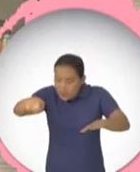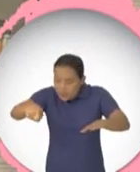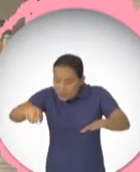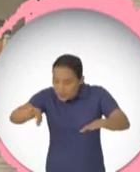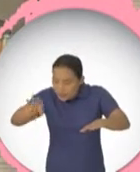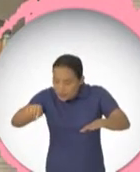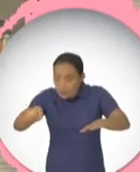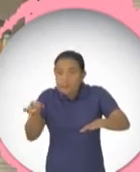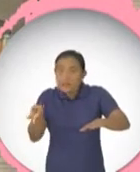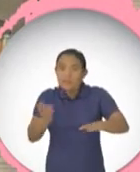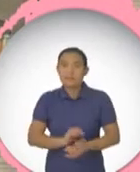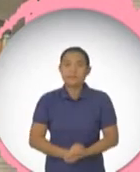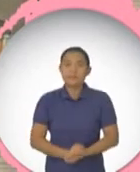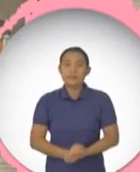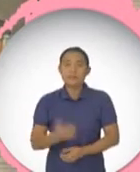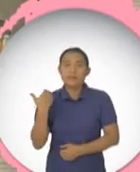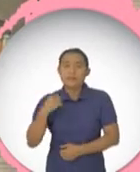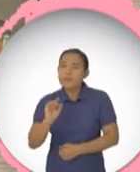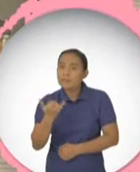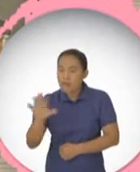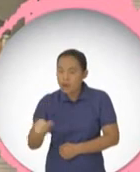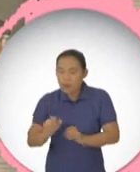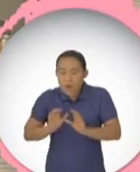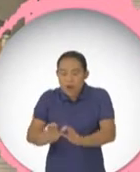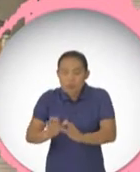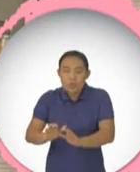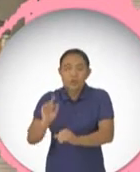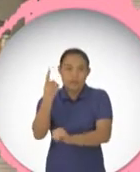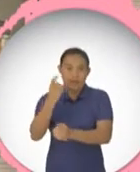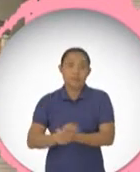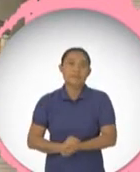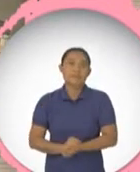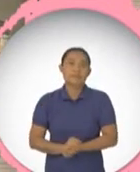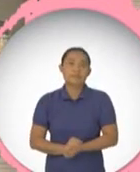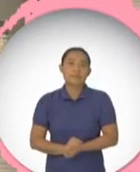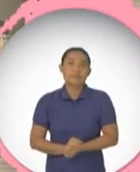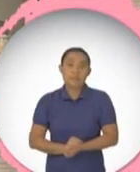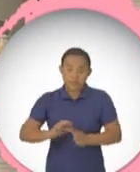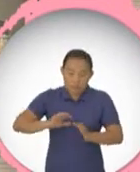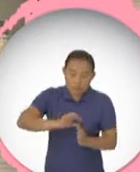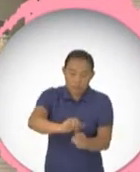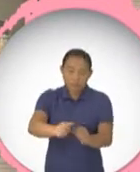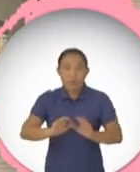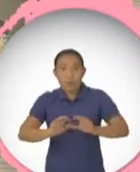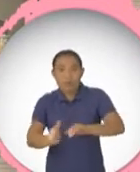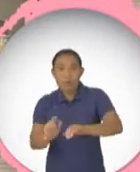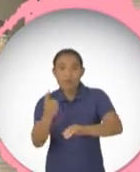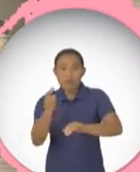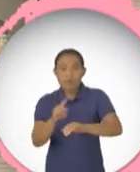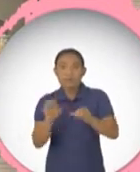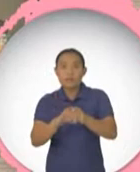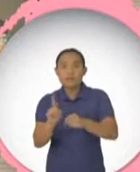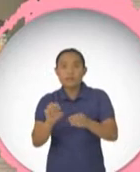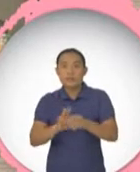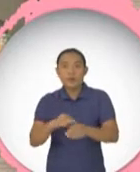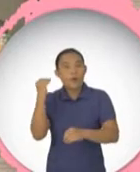ล้วไปนวดใหม่แต่ว่าขนมที่ได้เวลาเขารีดอีกครั้งหนึ่งมันจะกระด้างค่ะเพราะว่าจะเห็นว่าชั้นต่างๆมันมีไขมันอยู่แล้วเราก็รีดไปหล